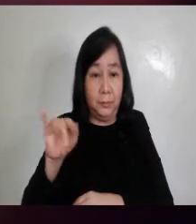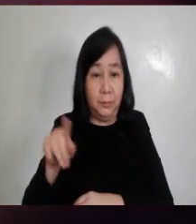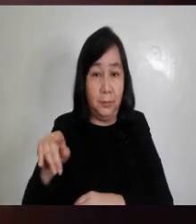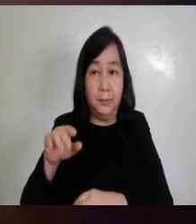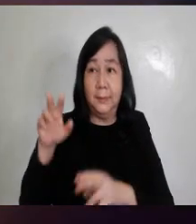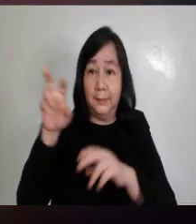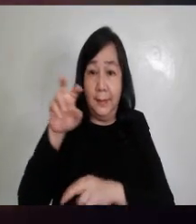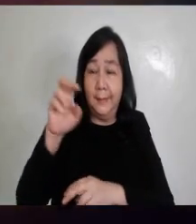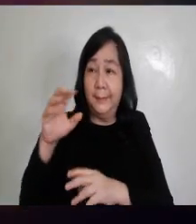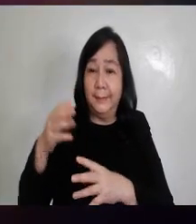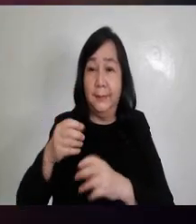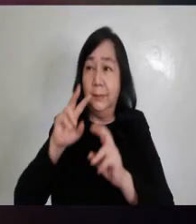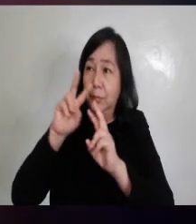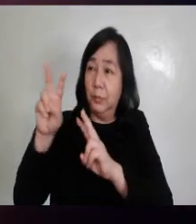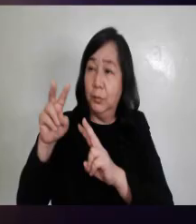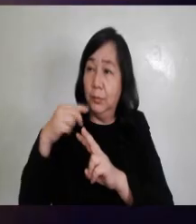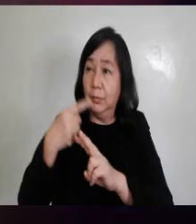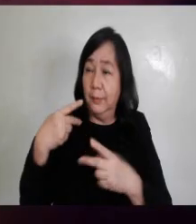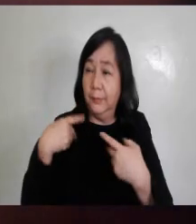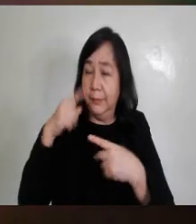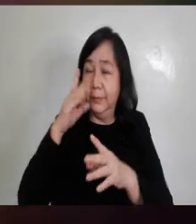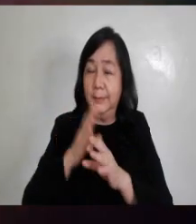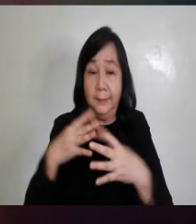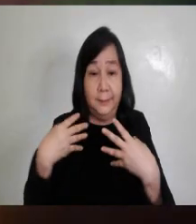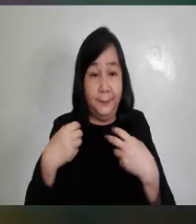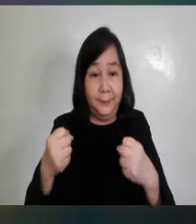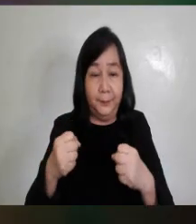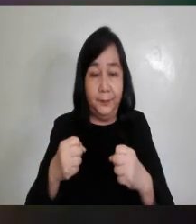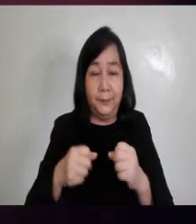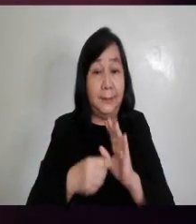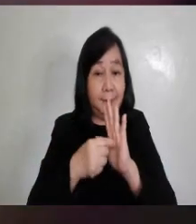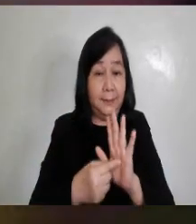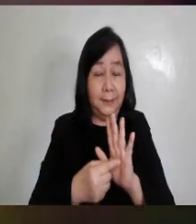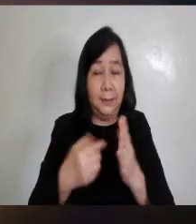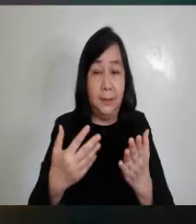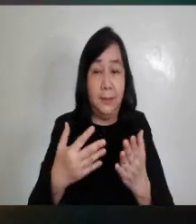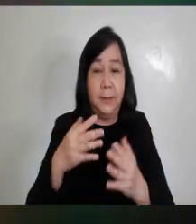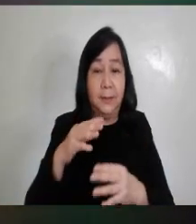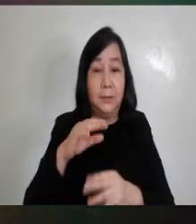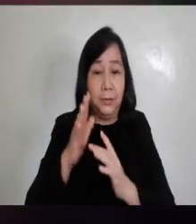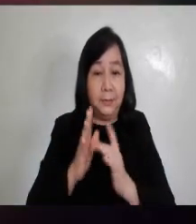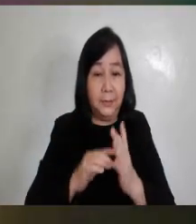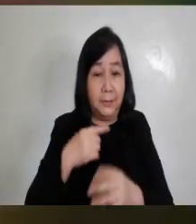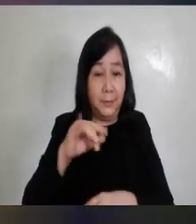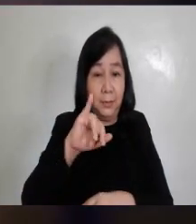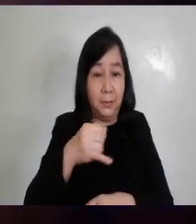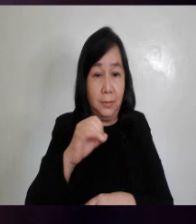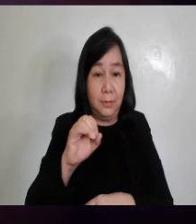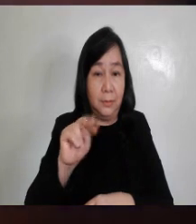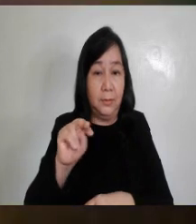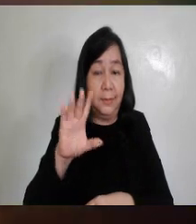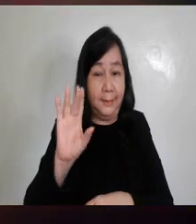dito ng may pananampalataya ay gagaling. Ito ay tanda ng sinabi ni Jesus sa John 8 na ang anak ng